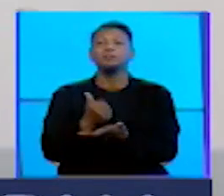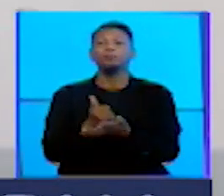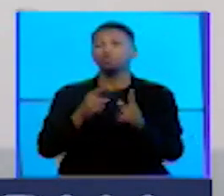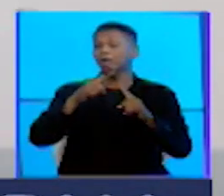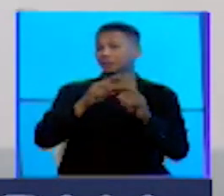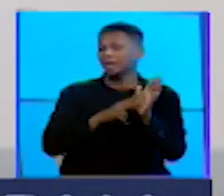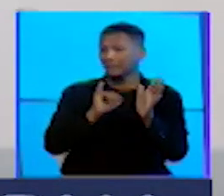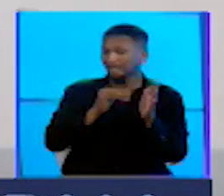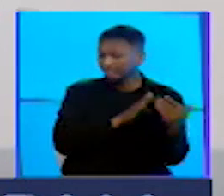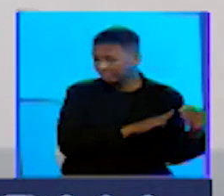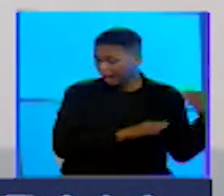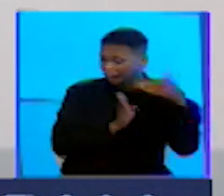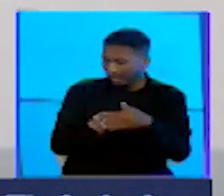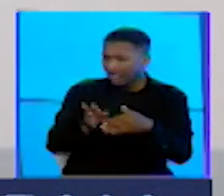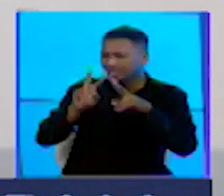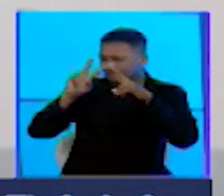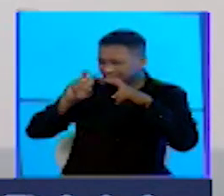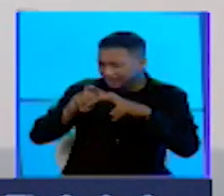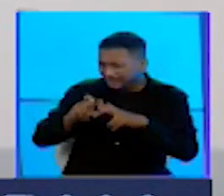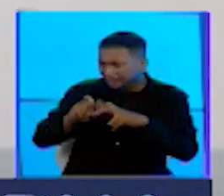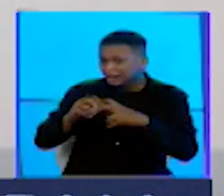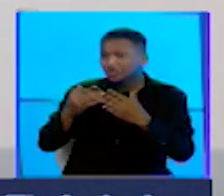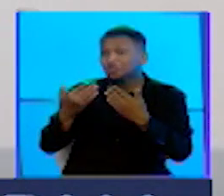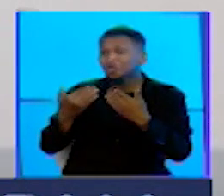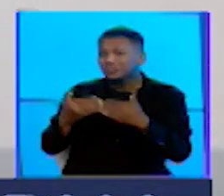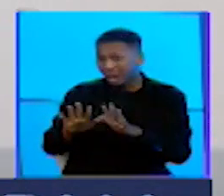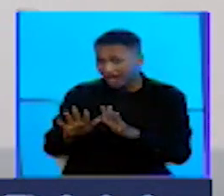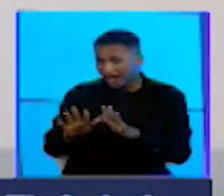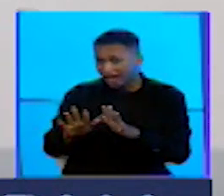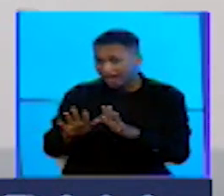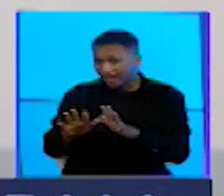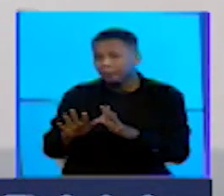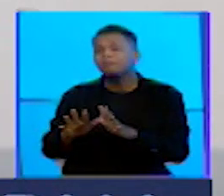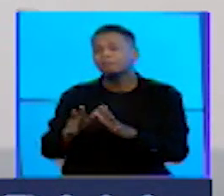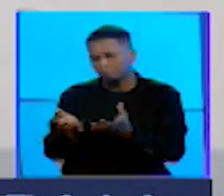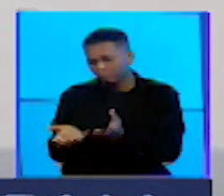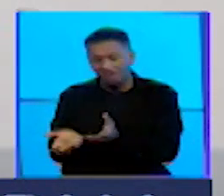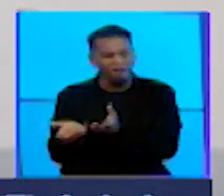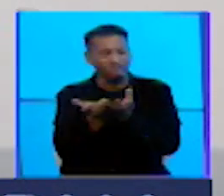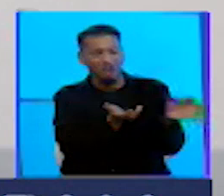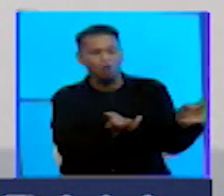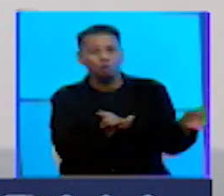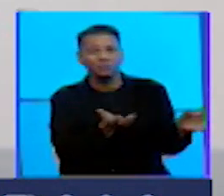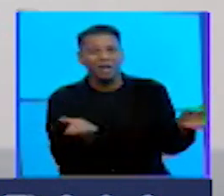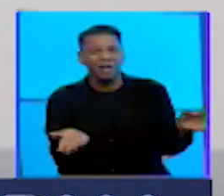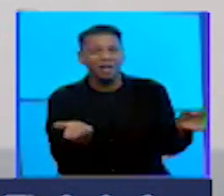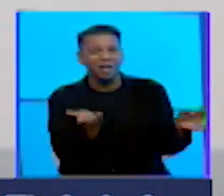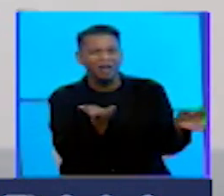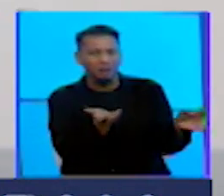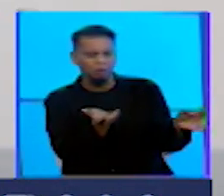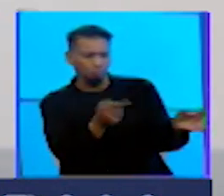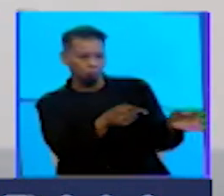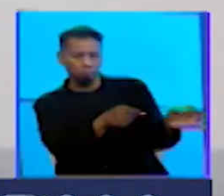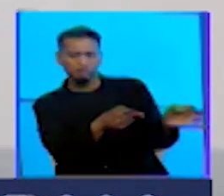Polri mendapatkan tembakan baik dari arah depan maupun dari